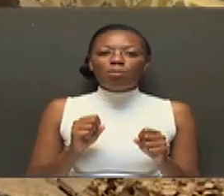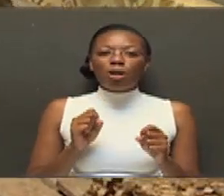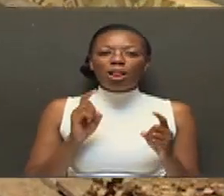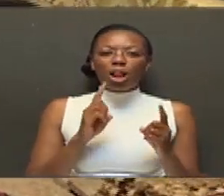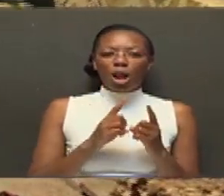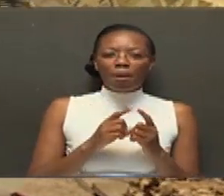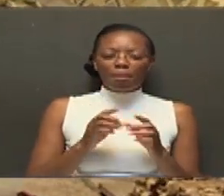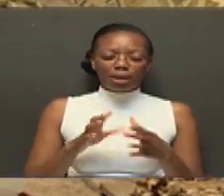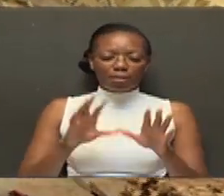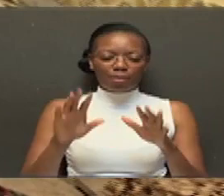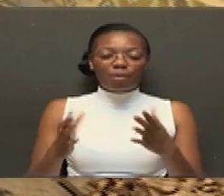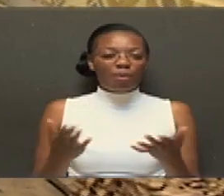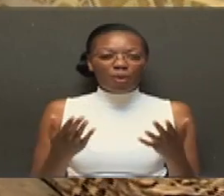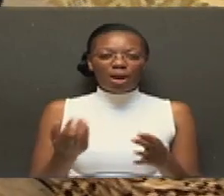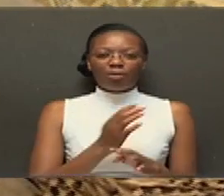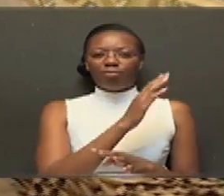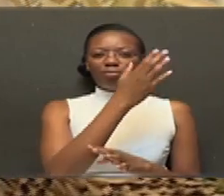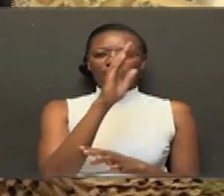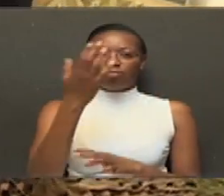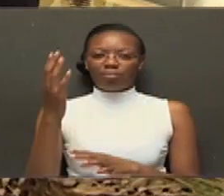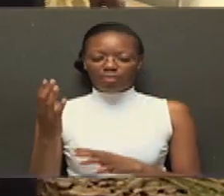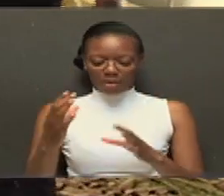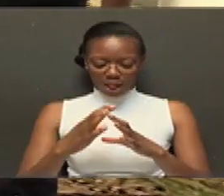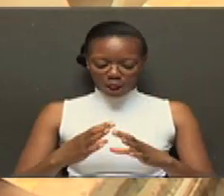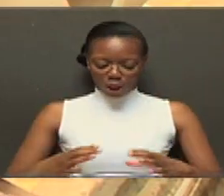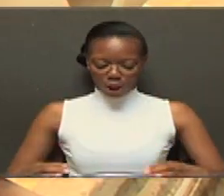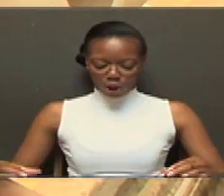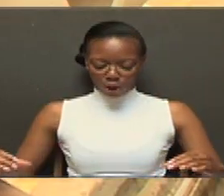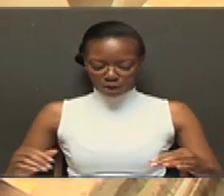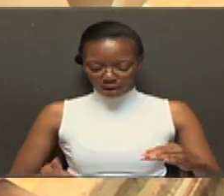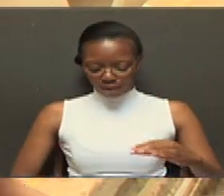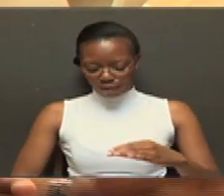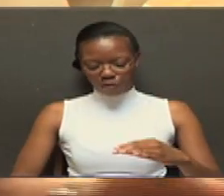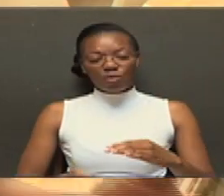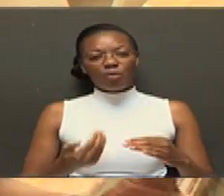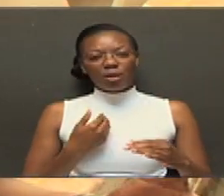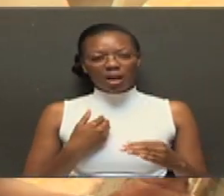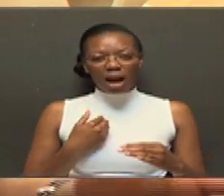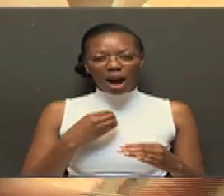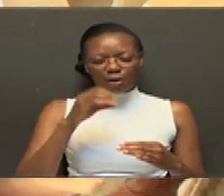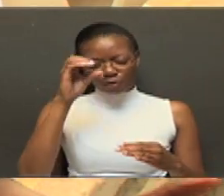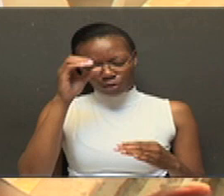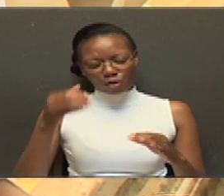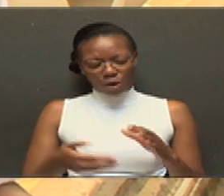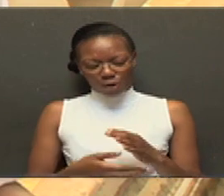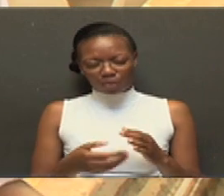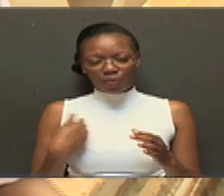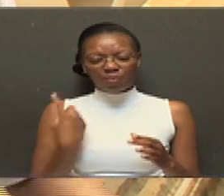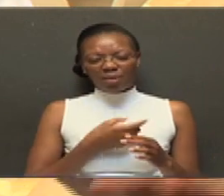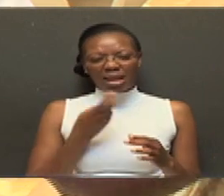nyasi ndefu, mapango ama gogo lililoanguka chini. Tukaona sasa hii kuharvest ama